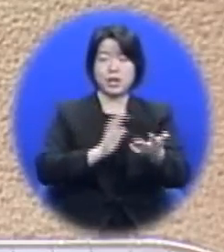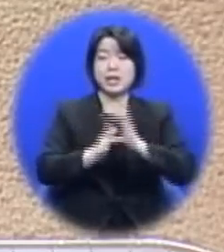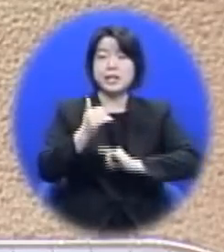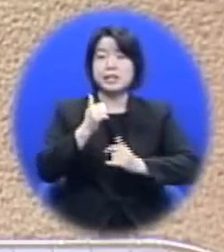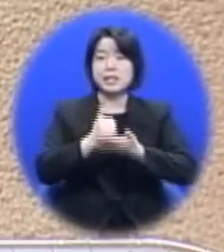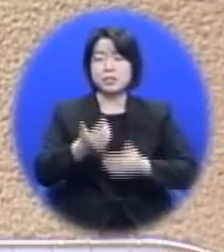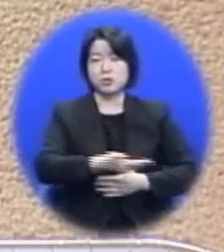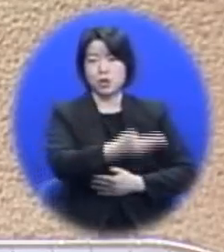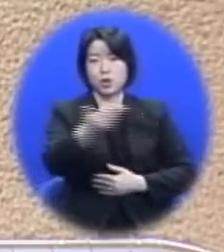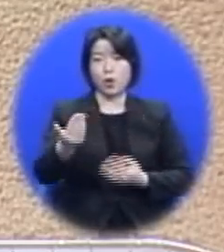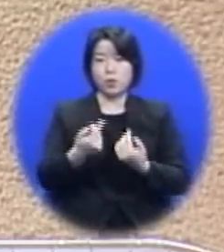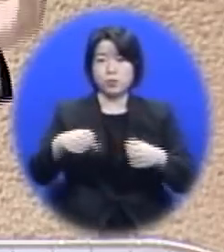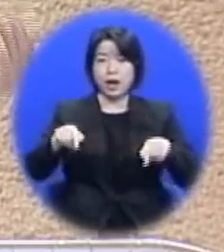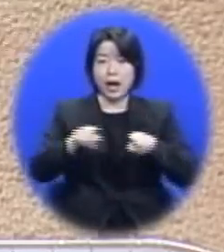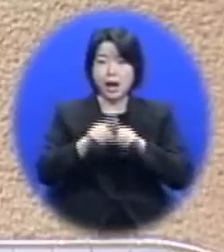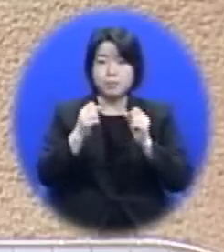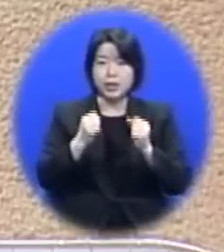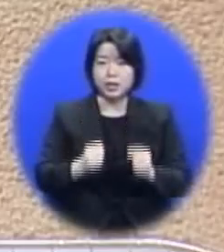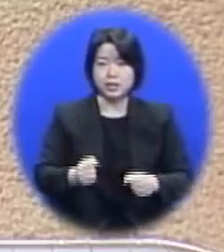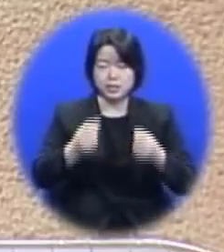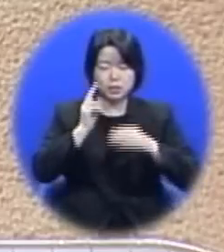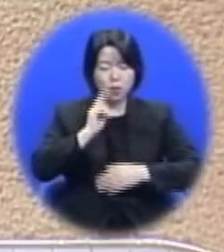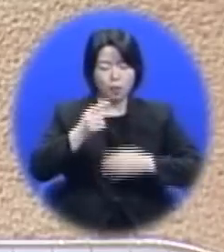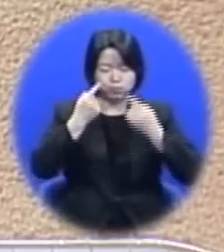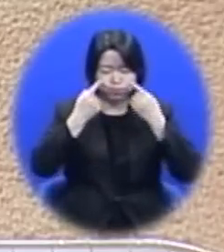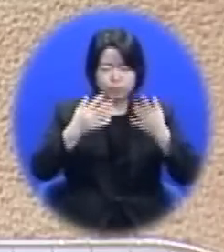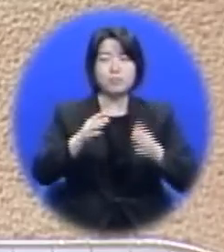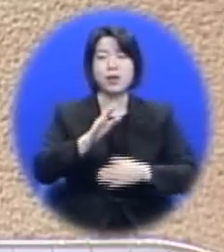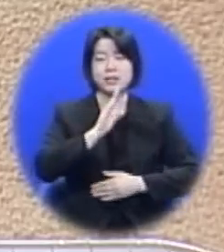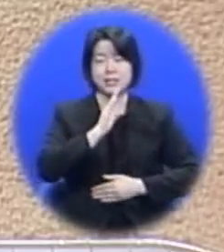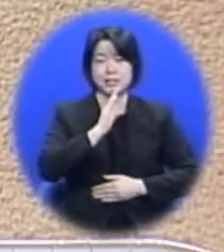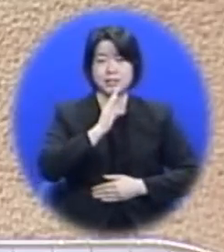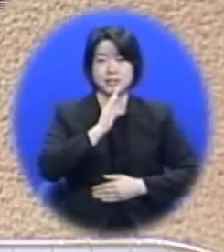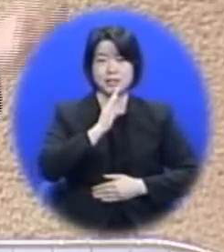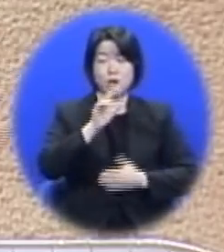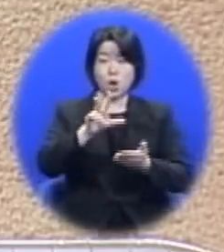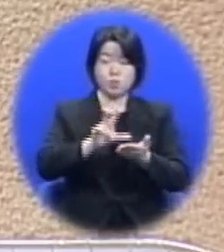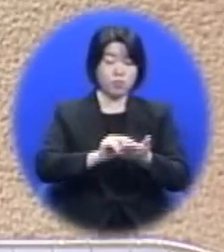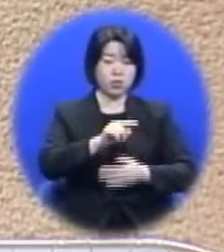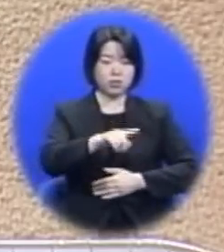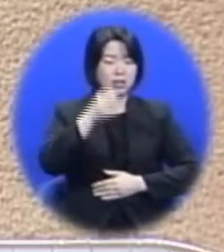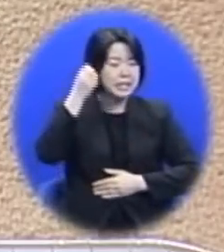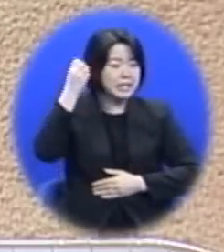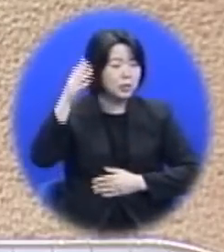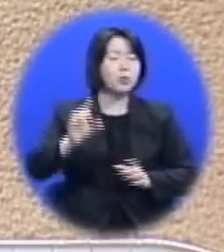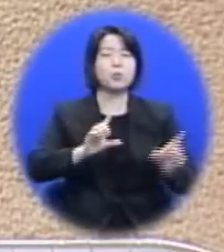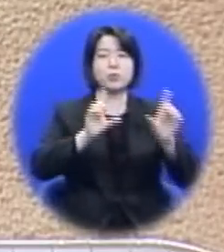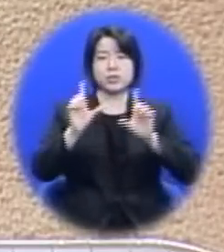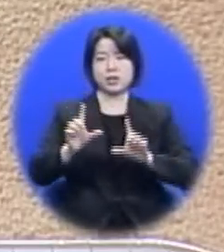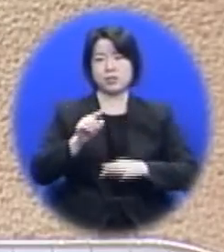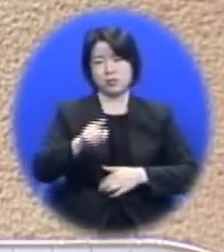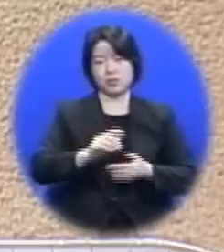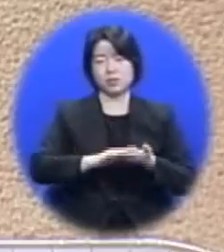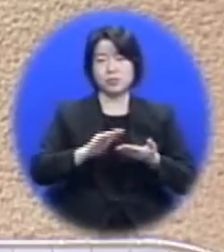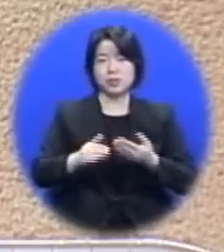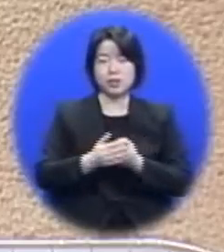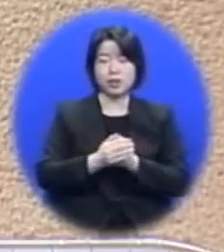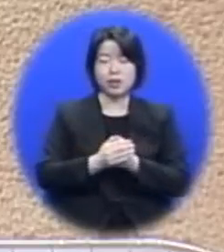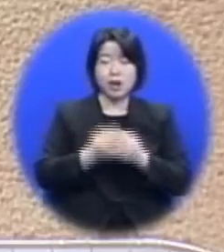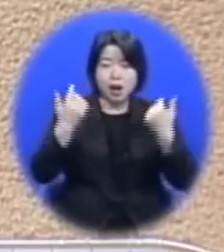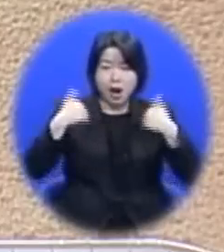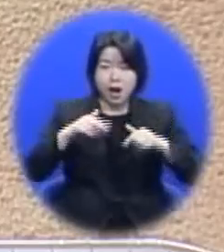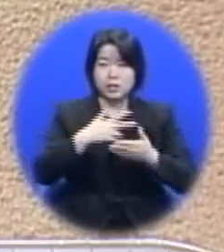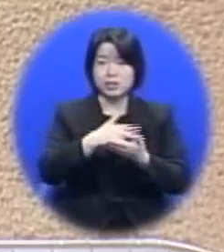예수님이 여러분과 함께 계신 게 너무나 분명한 사실이니까. 문제는 그걸 잊어버리고 사니까. 항상